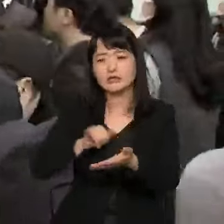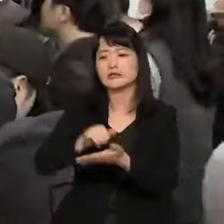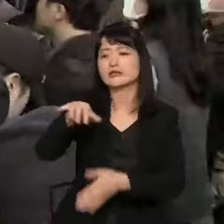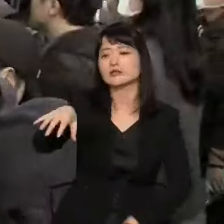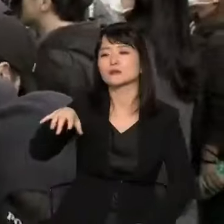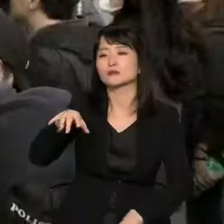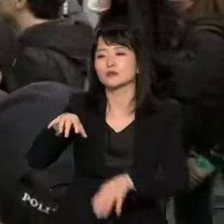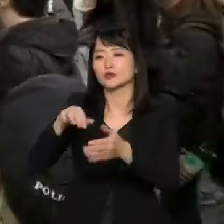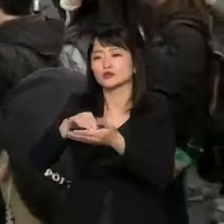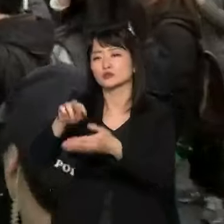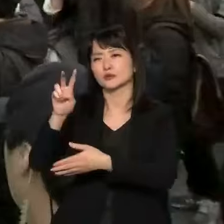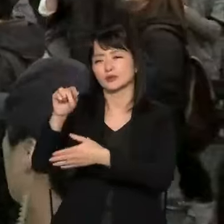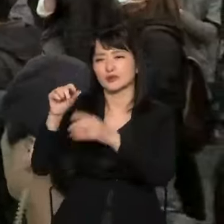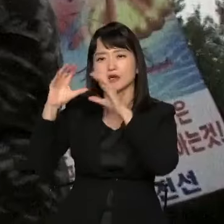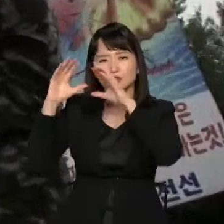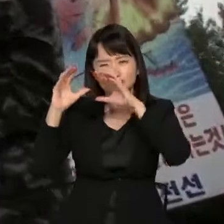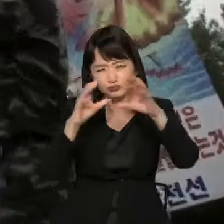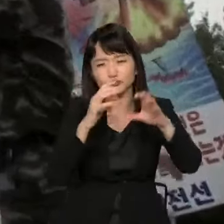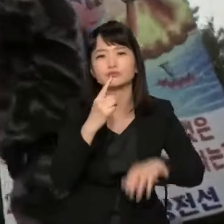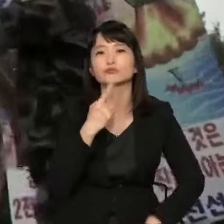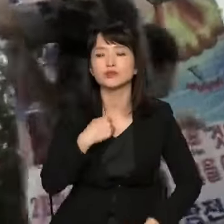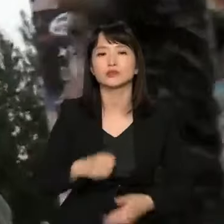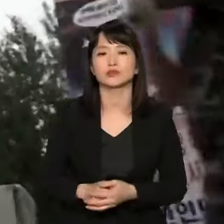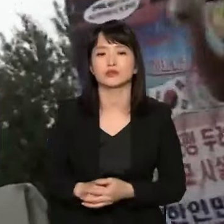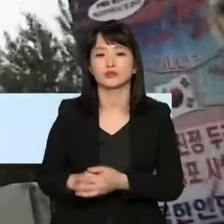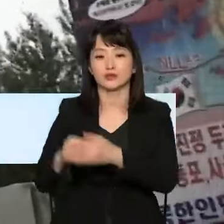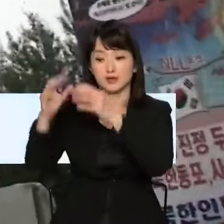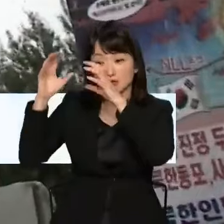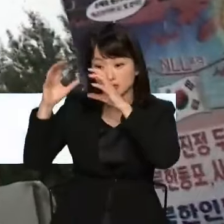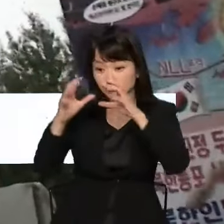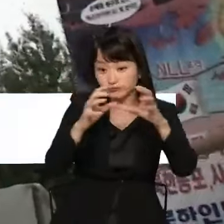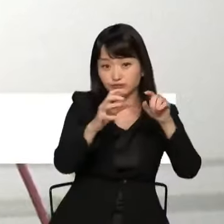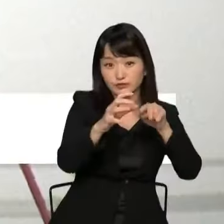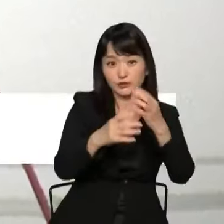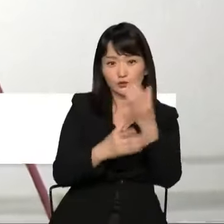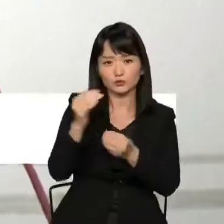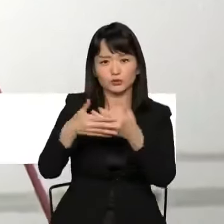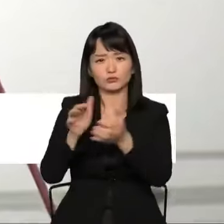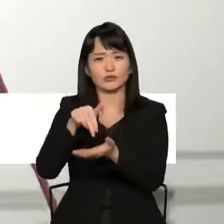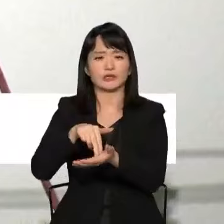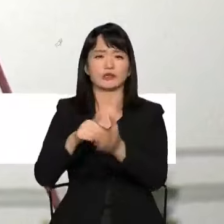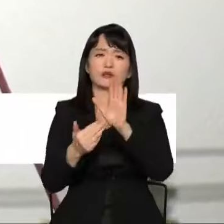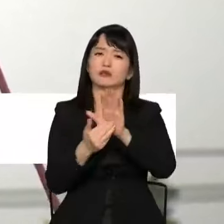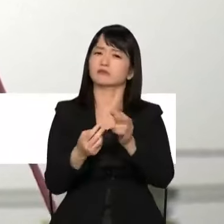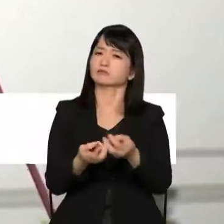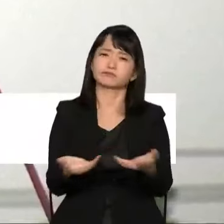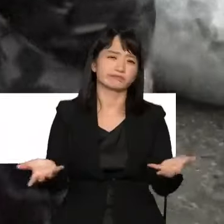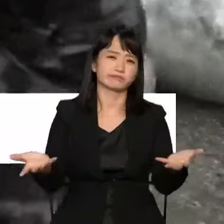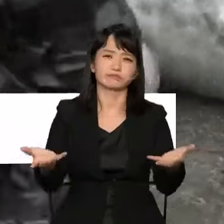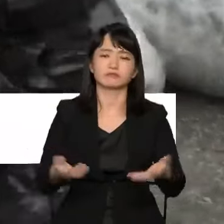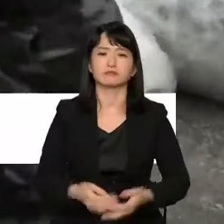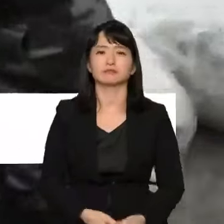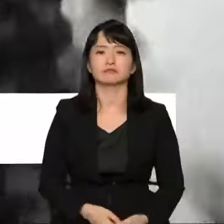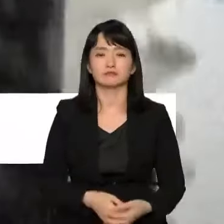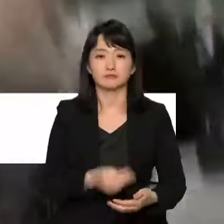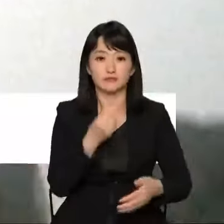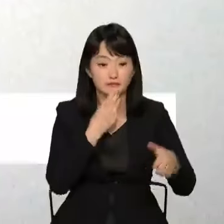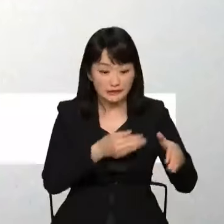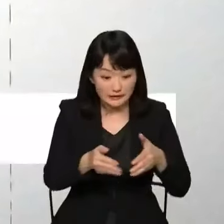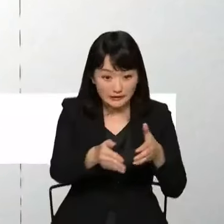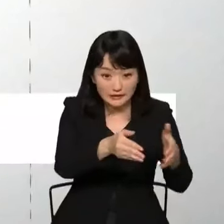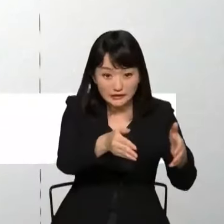2만 장을 날려보냈습니다. 전단 살포를 놓고 통일부는 막을 수 없다는 입장인 반면 경기도는